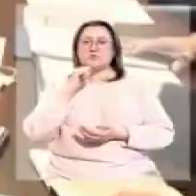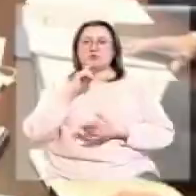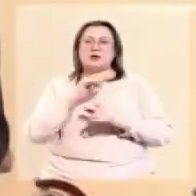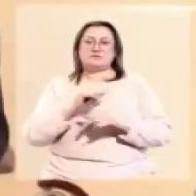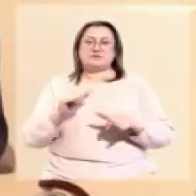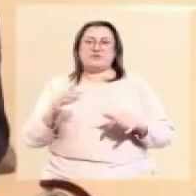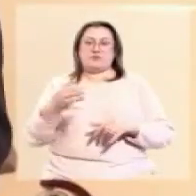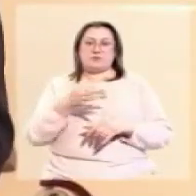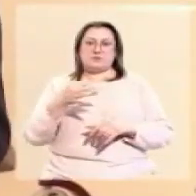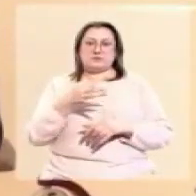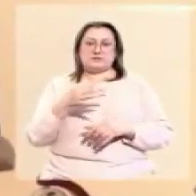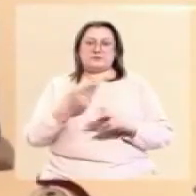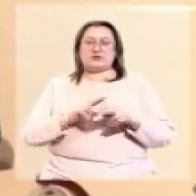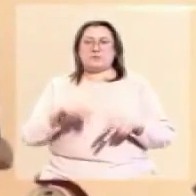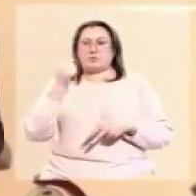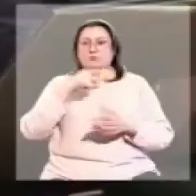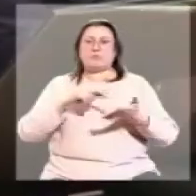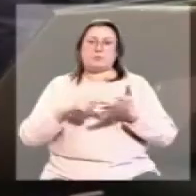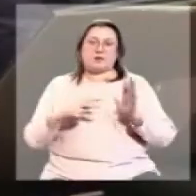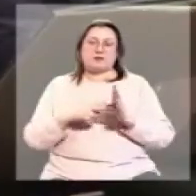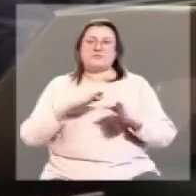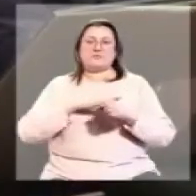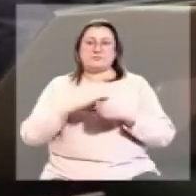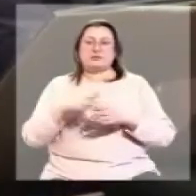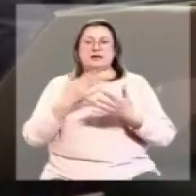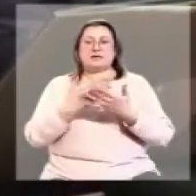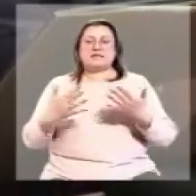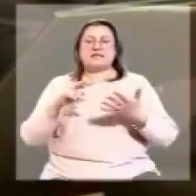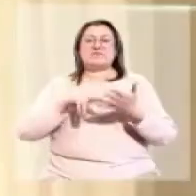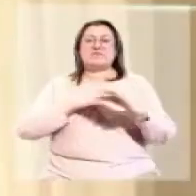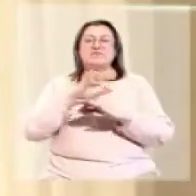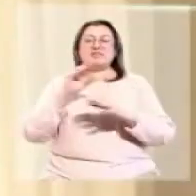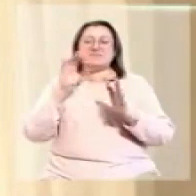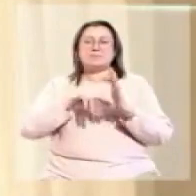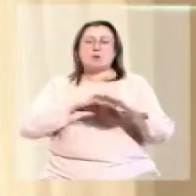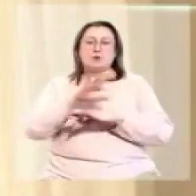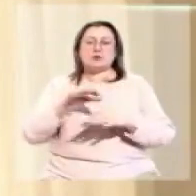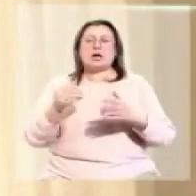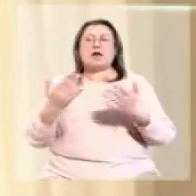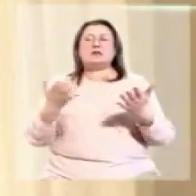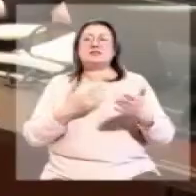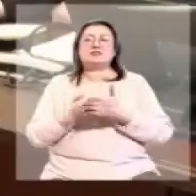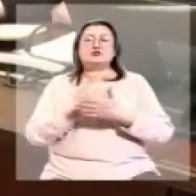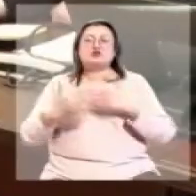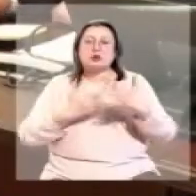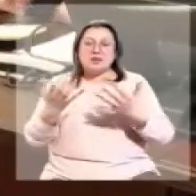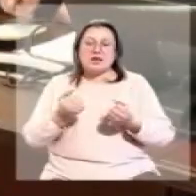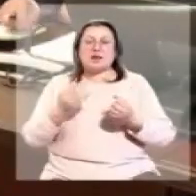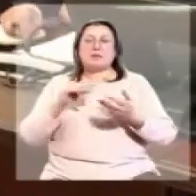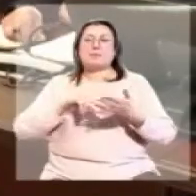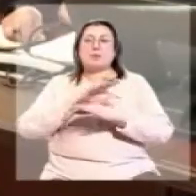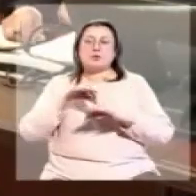Социально-экономическое развитие области. В этом году в планах реализовать ряд инвестпроектов. Достижения и перспективы обсудили на